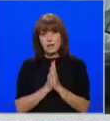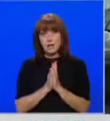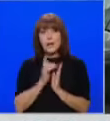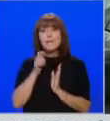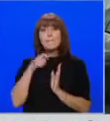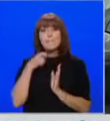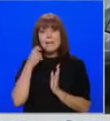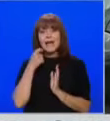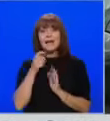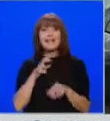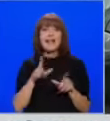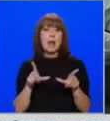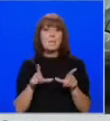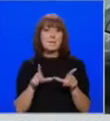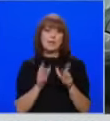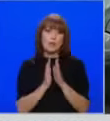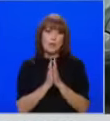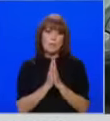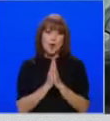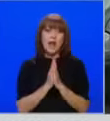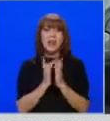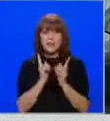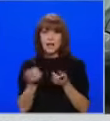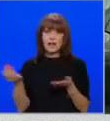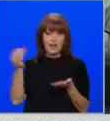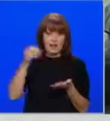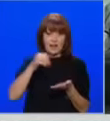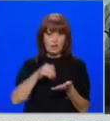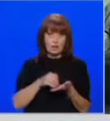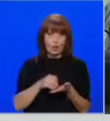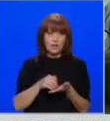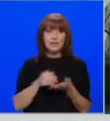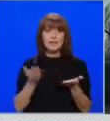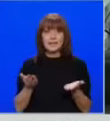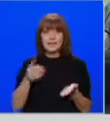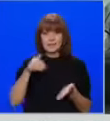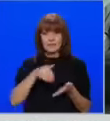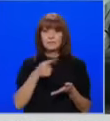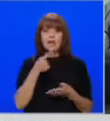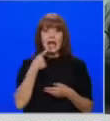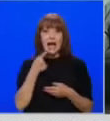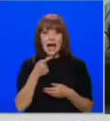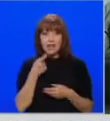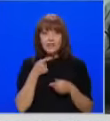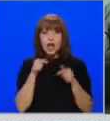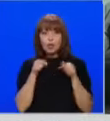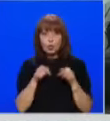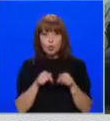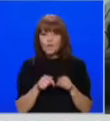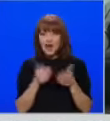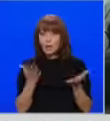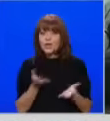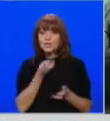майката на Митко го моли. Нека да дойде, да застане и да каже това, което се